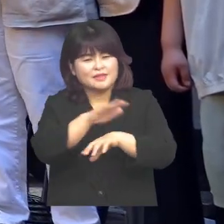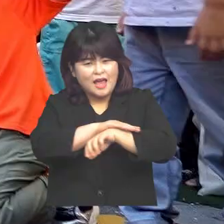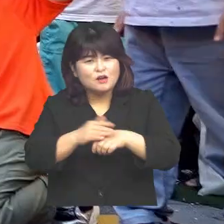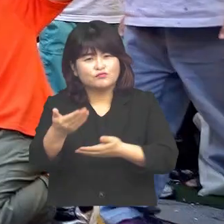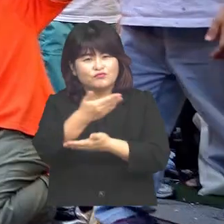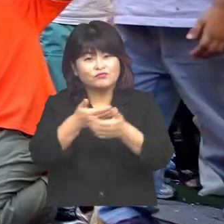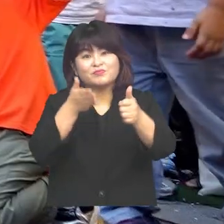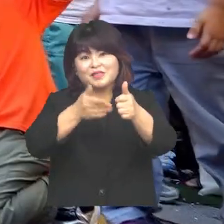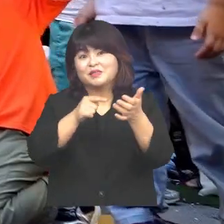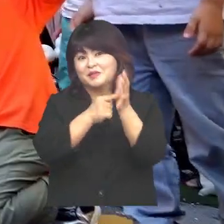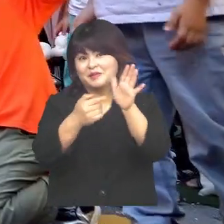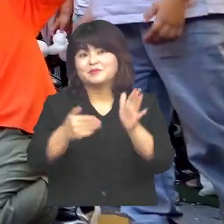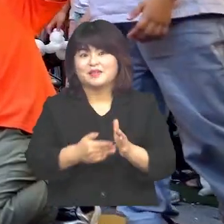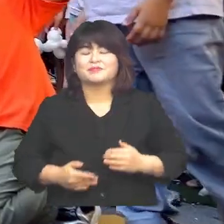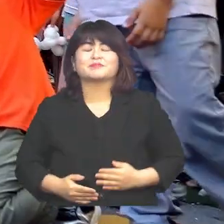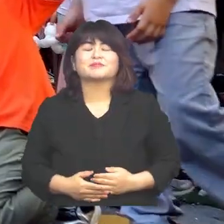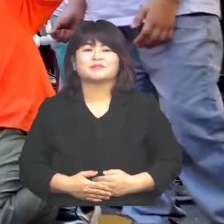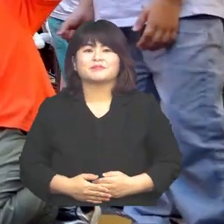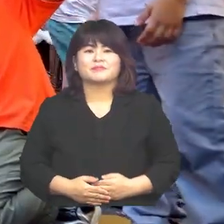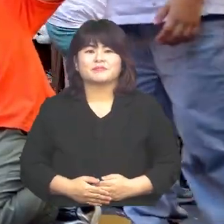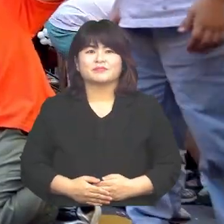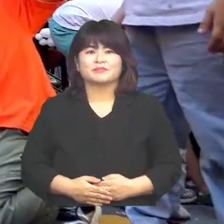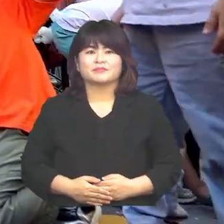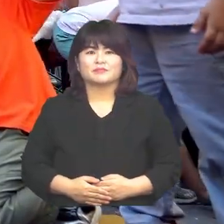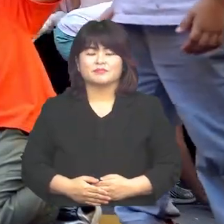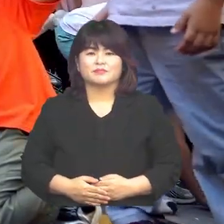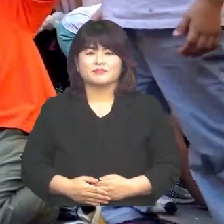마음으로 즐겨주시기 바란다고 말했습니다.